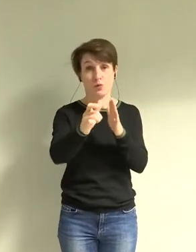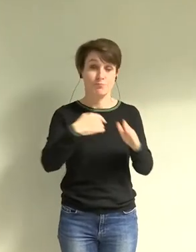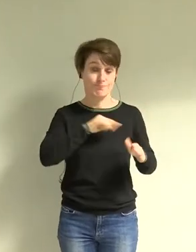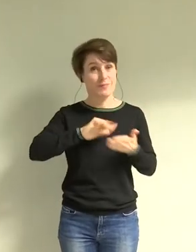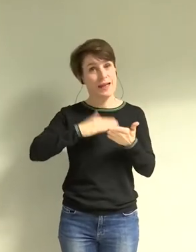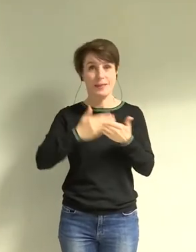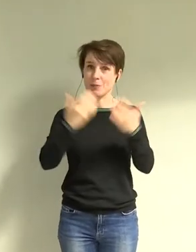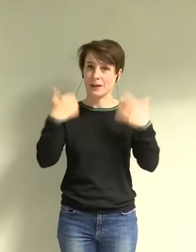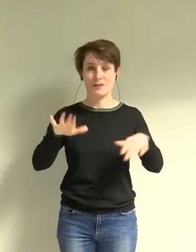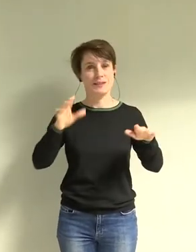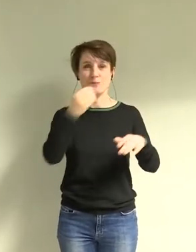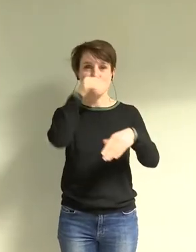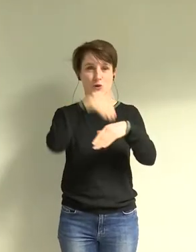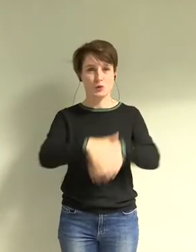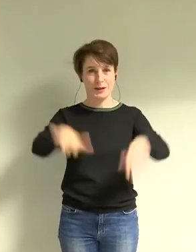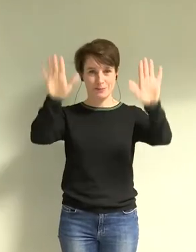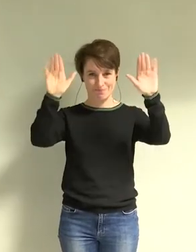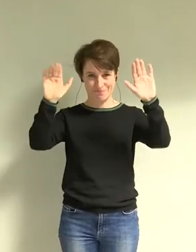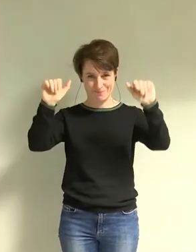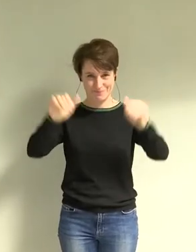délibérations thématique